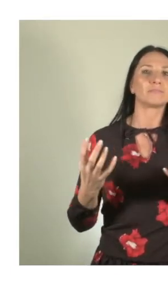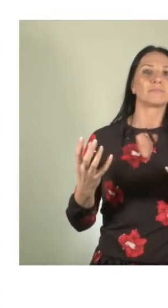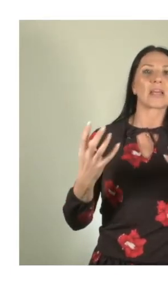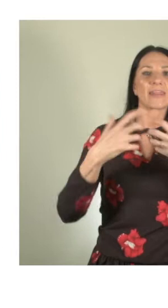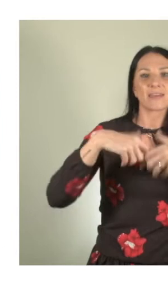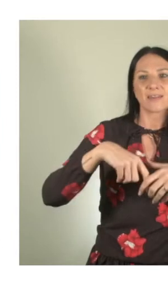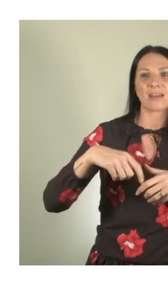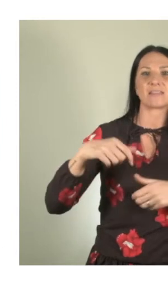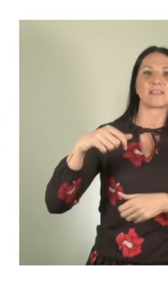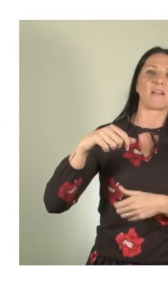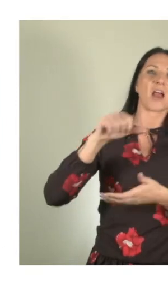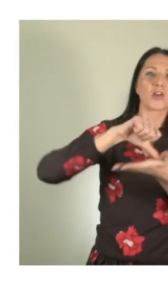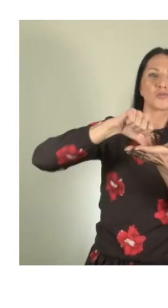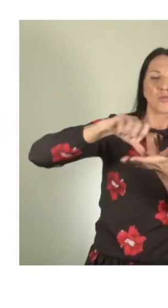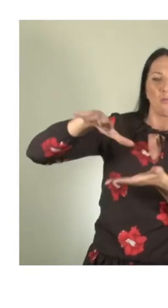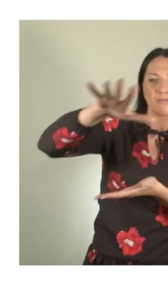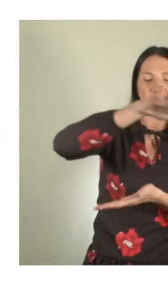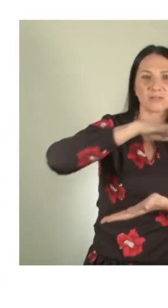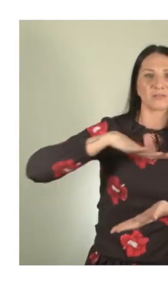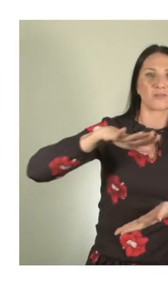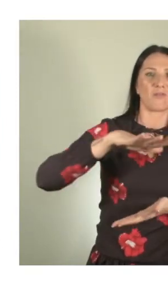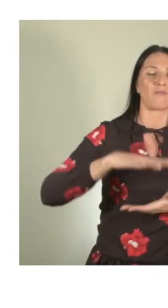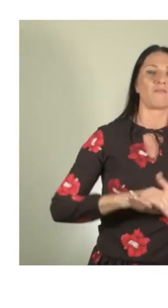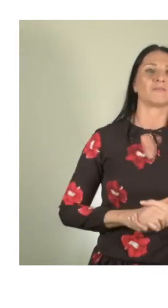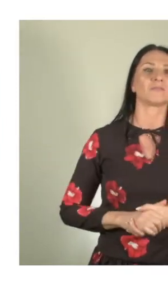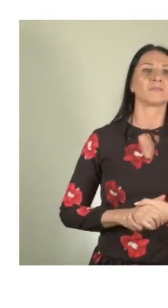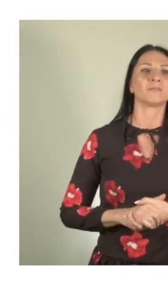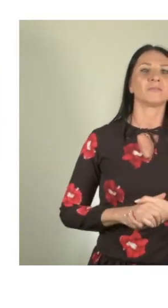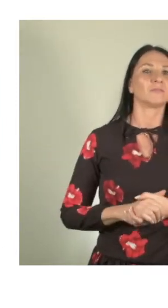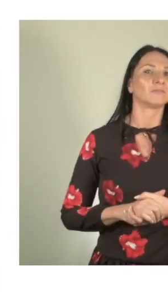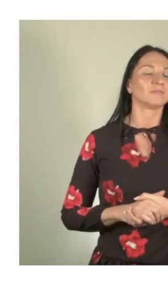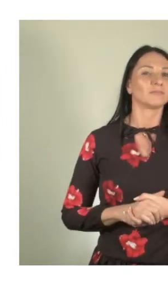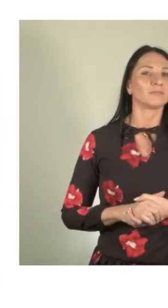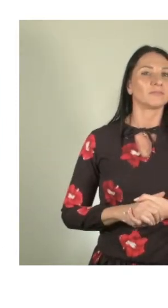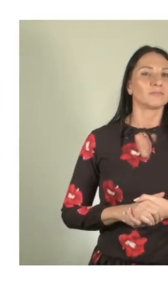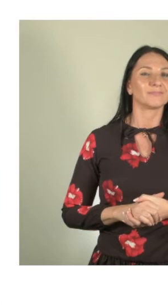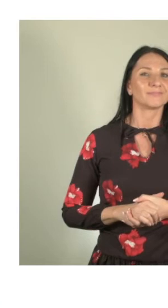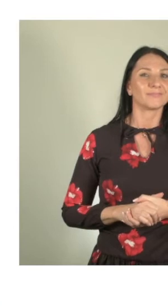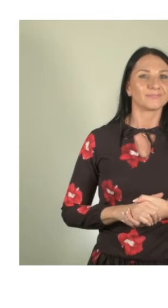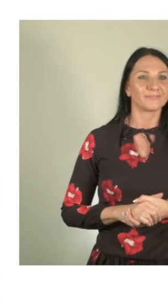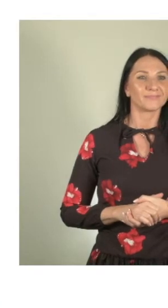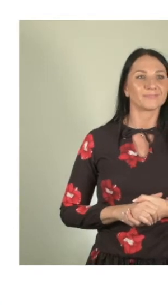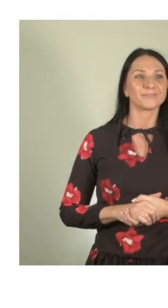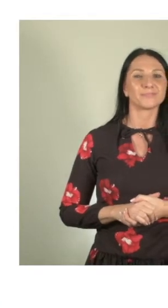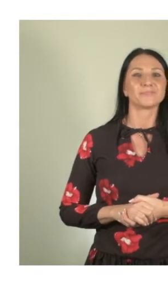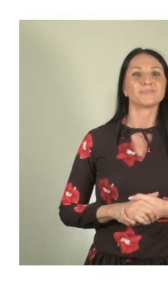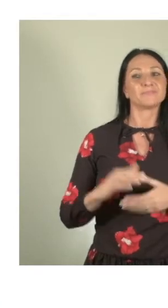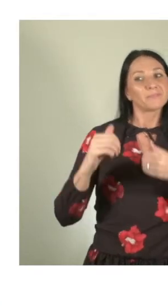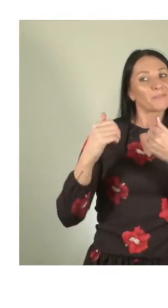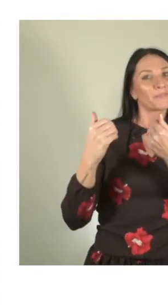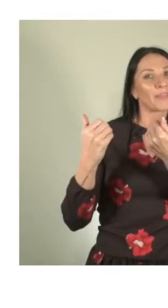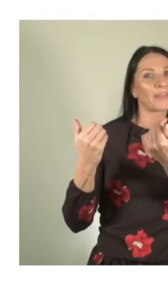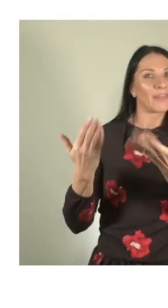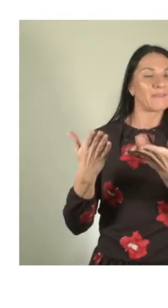środowisk, czy dawaniem